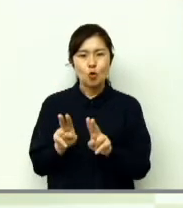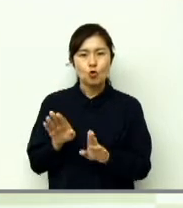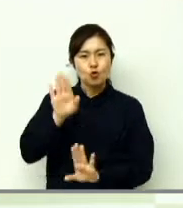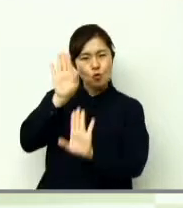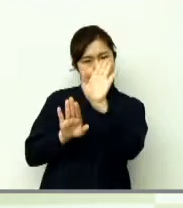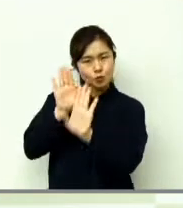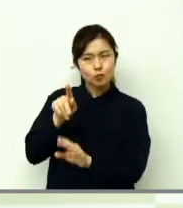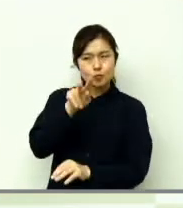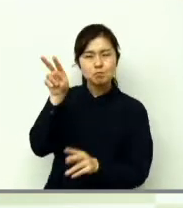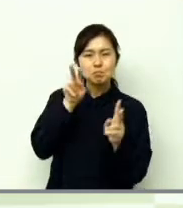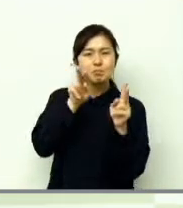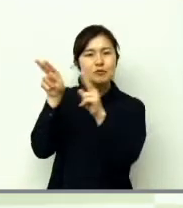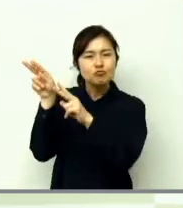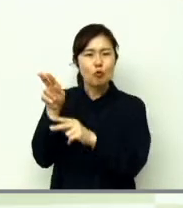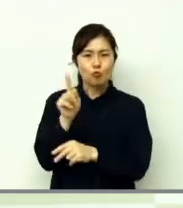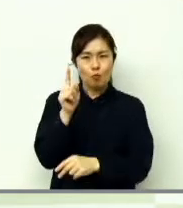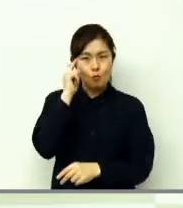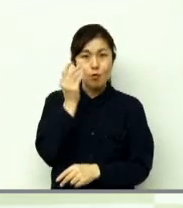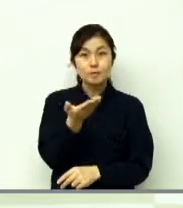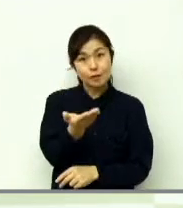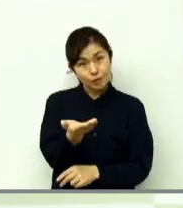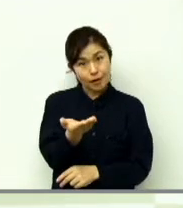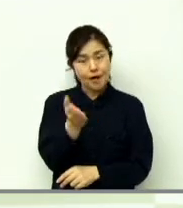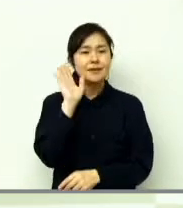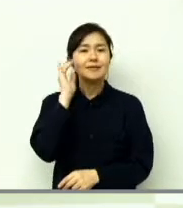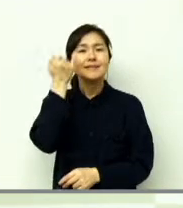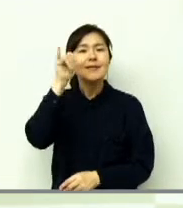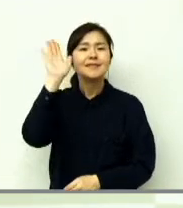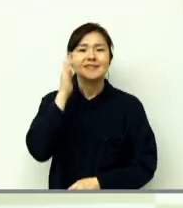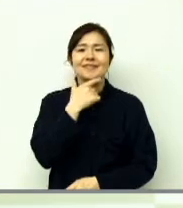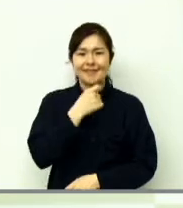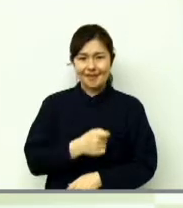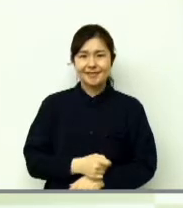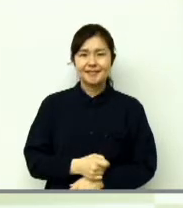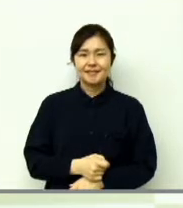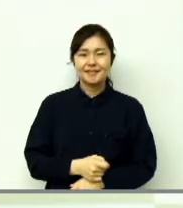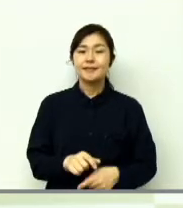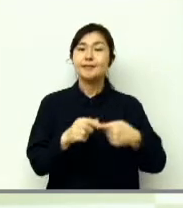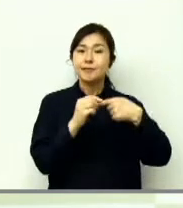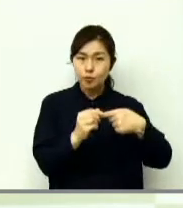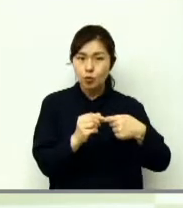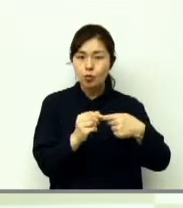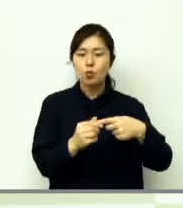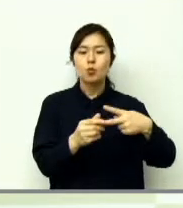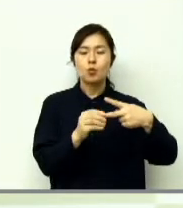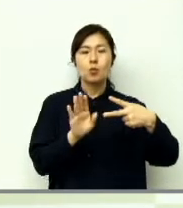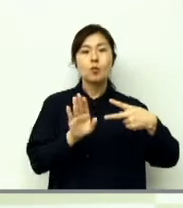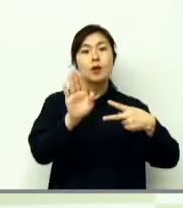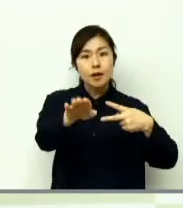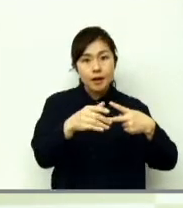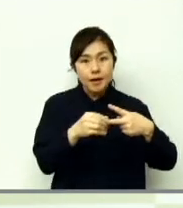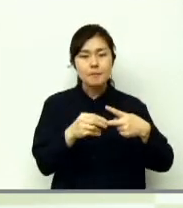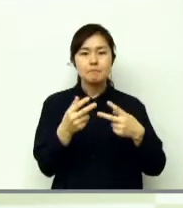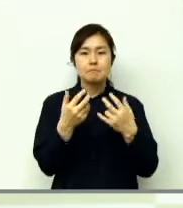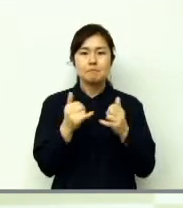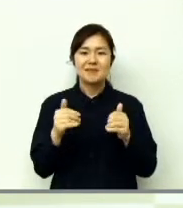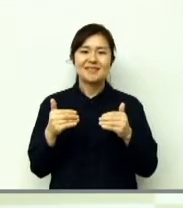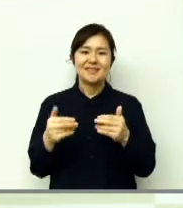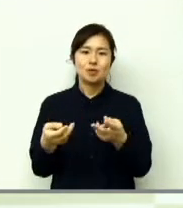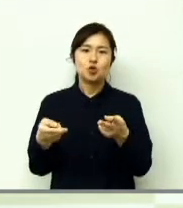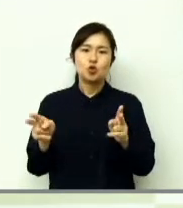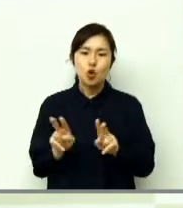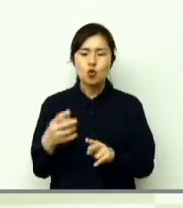状況をどういうふうにお考えになっていらっしゃるということと、今後、野党としてですね、民進党がどういう役割